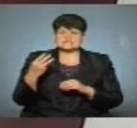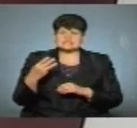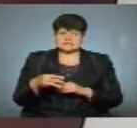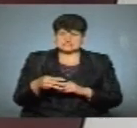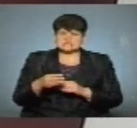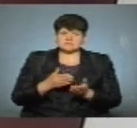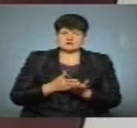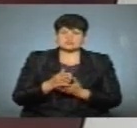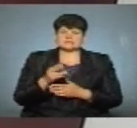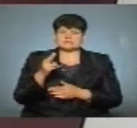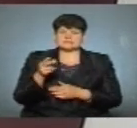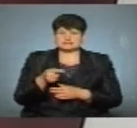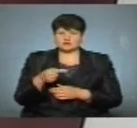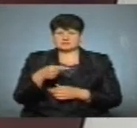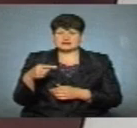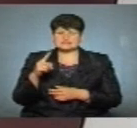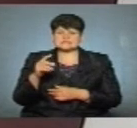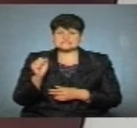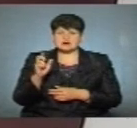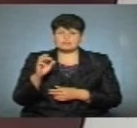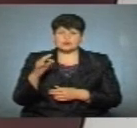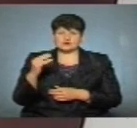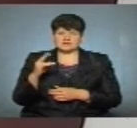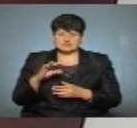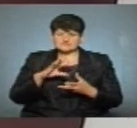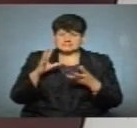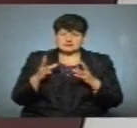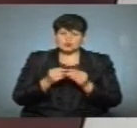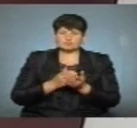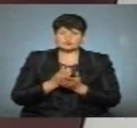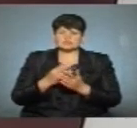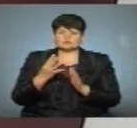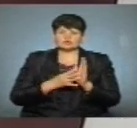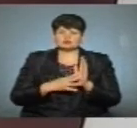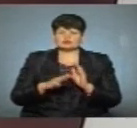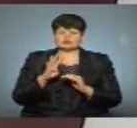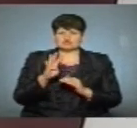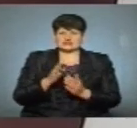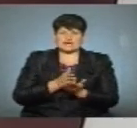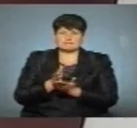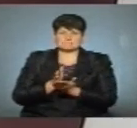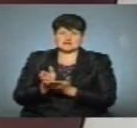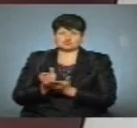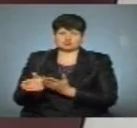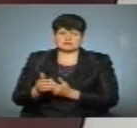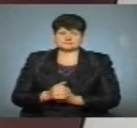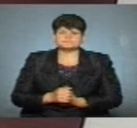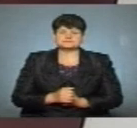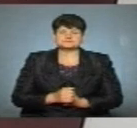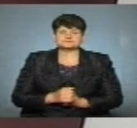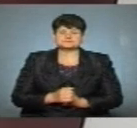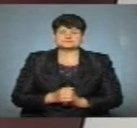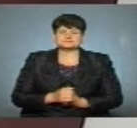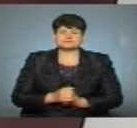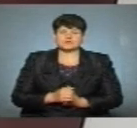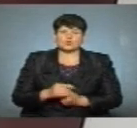за маршрутом Тернопіль-Забойки. Загалом автостанція обслуговує 94 маршрути, розповів Олег Швайкевич. У